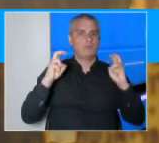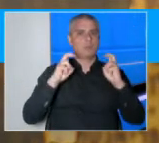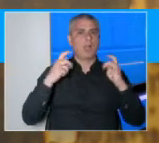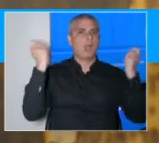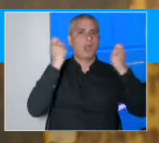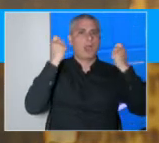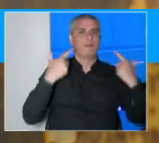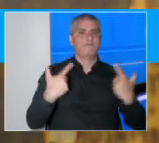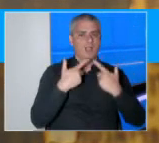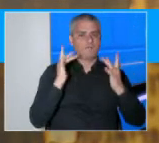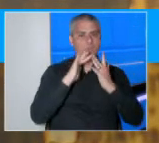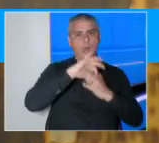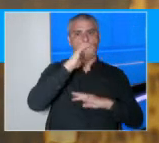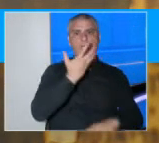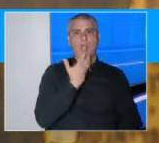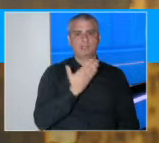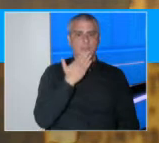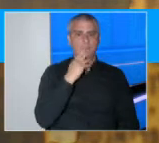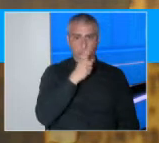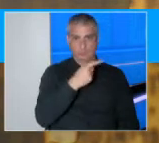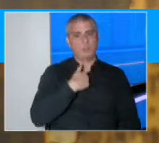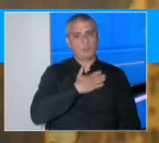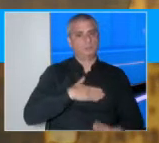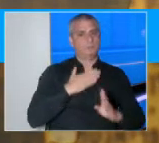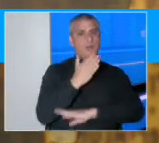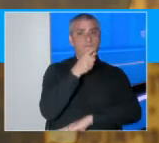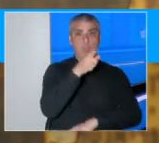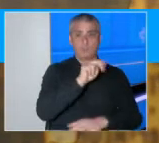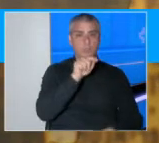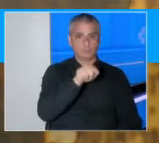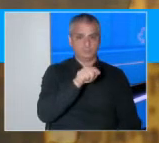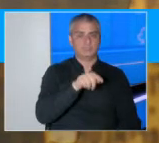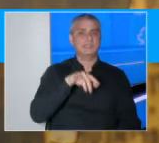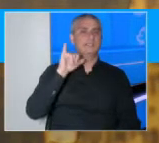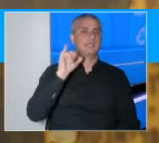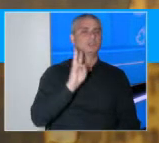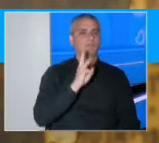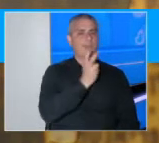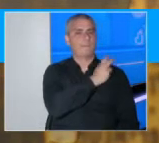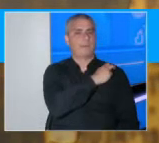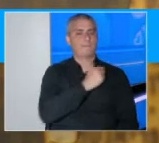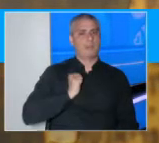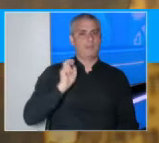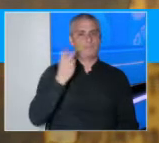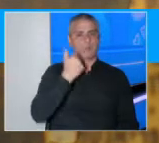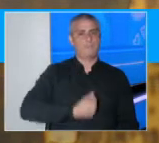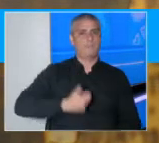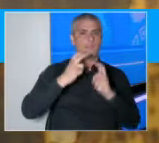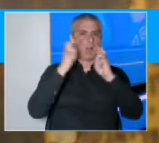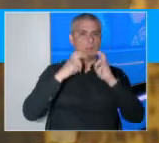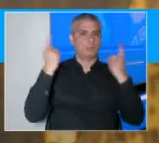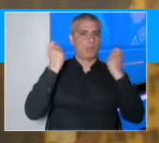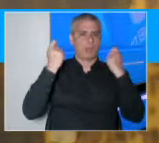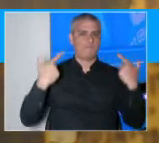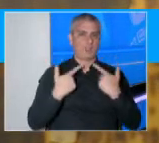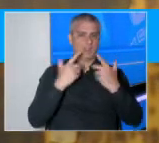האלם והקרב מול הר הרצל בירושלים. אנחנו רוצים לפנות עכשיו בעניין הזה ליאיר שביט, מ"פ במילואים ומנהל עמותת האלם